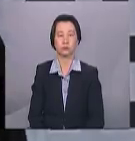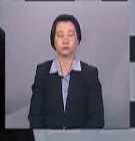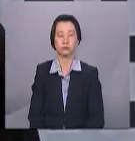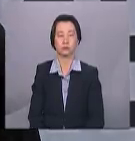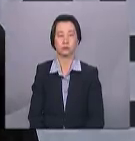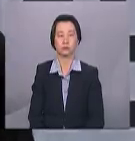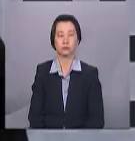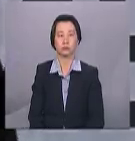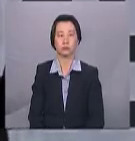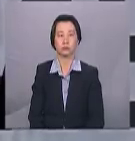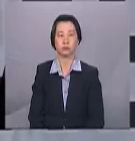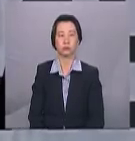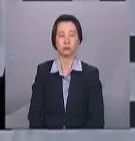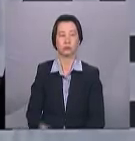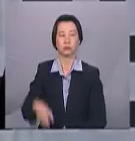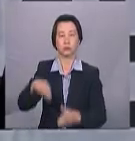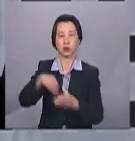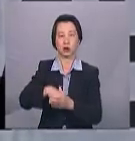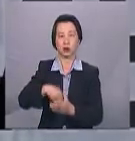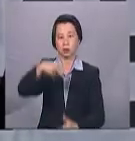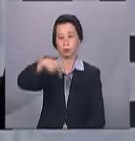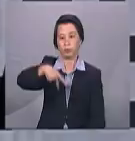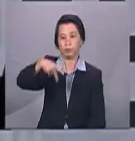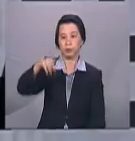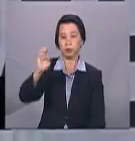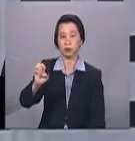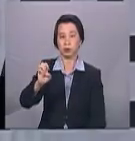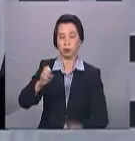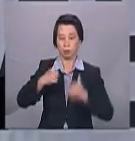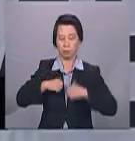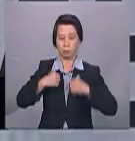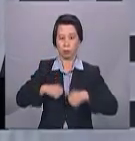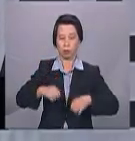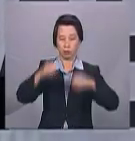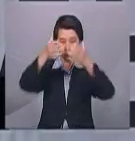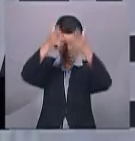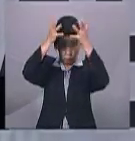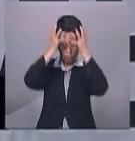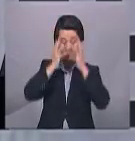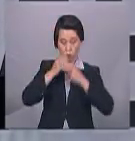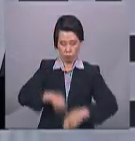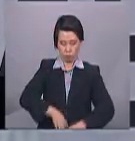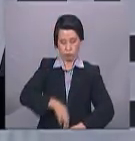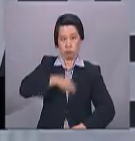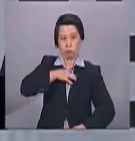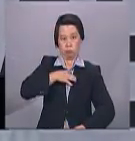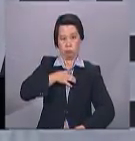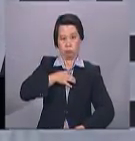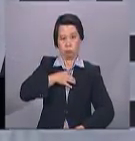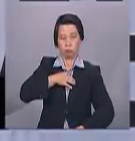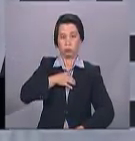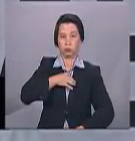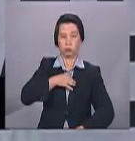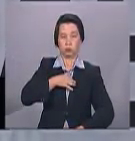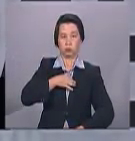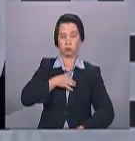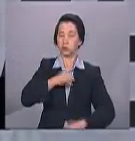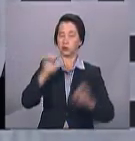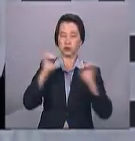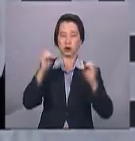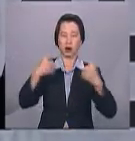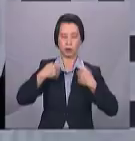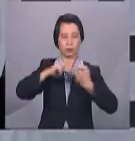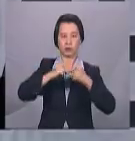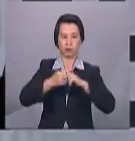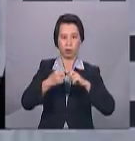Dalam PPE memang ada kekurangan PPE pada mulanya, tapi sekarang ni kita dah selesaikan masalah PPE. Sekarang